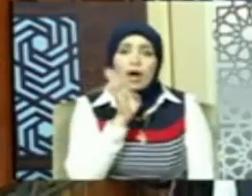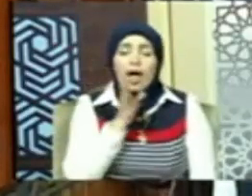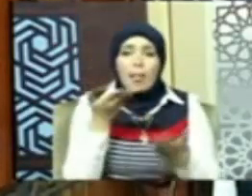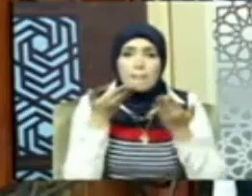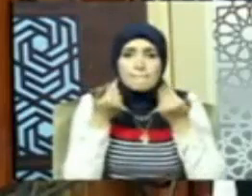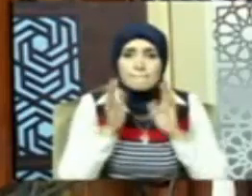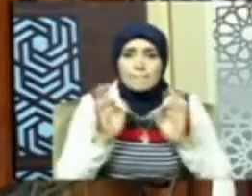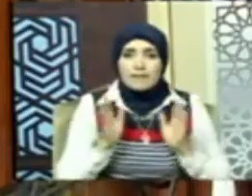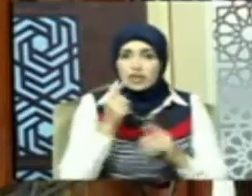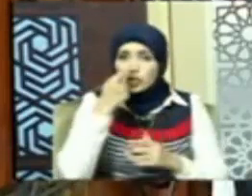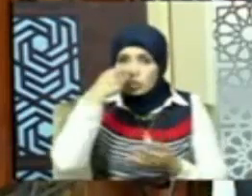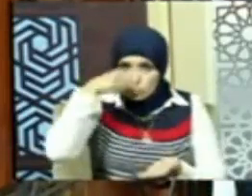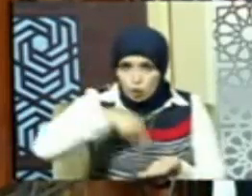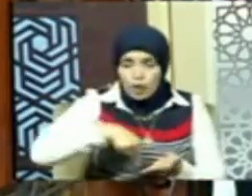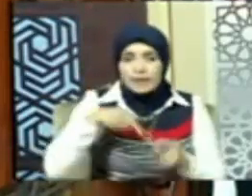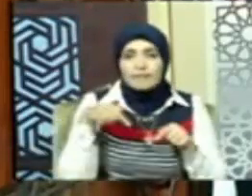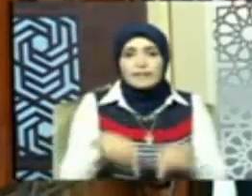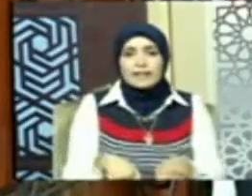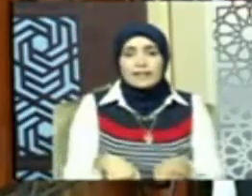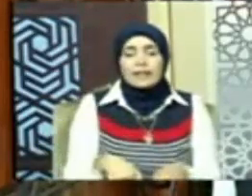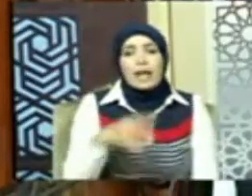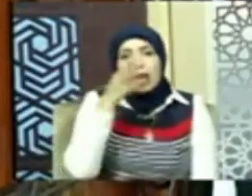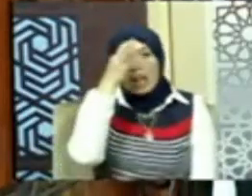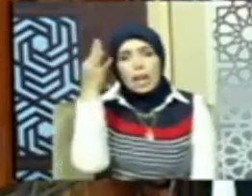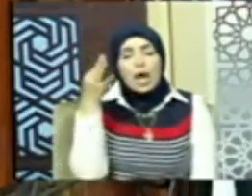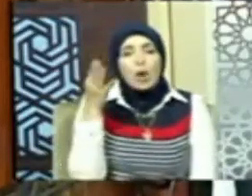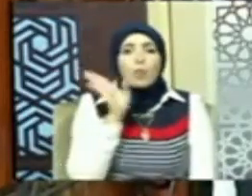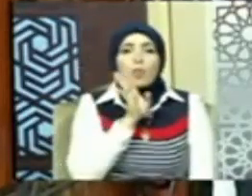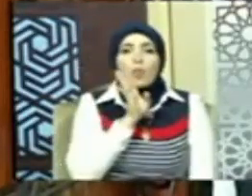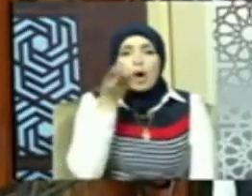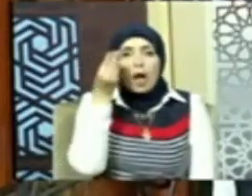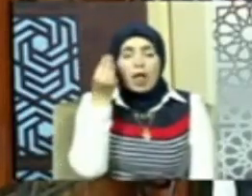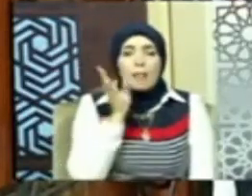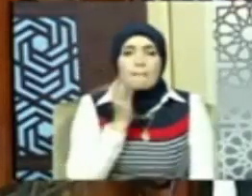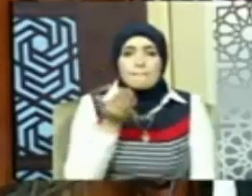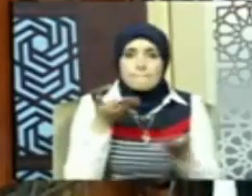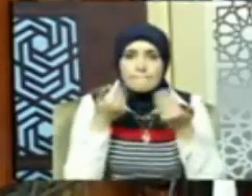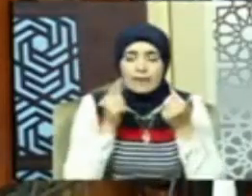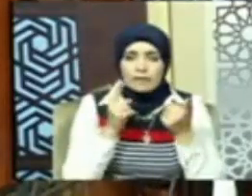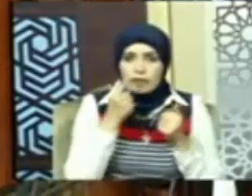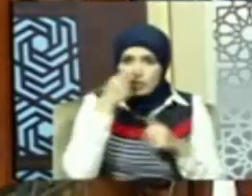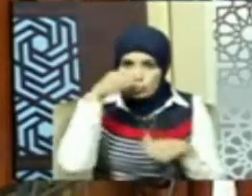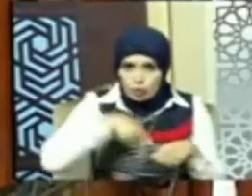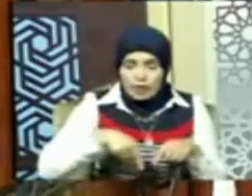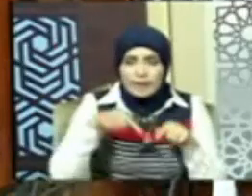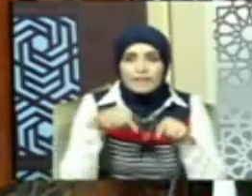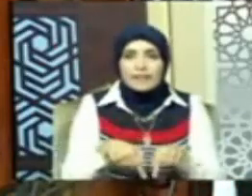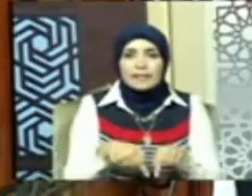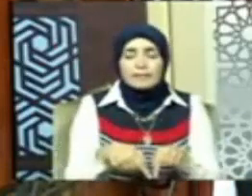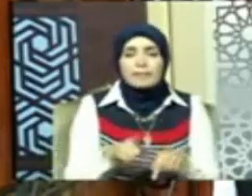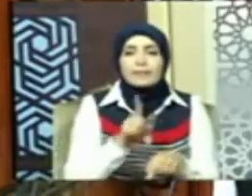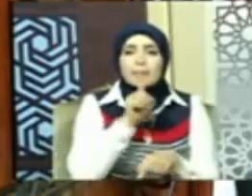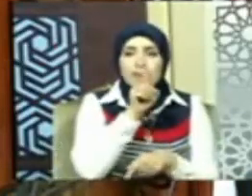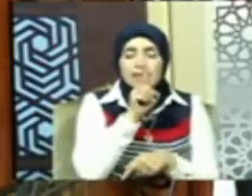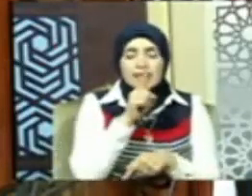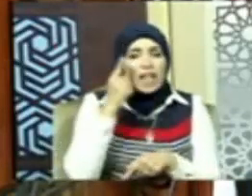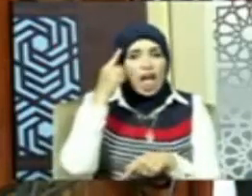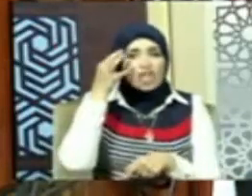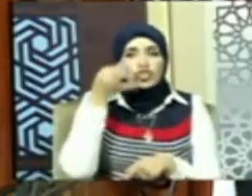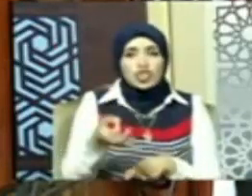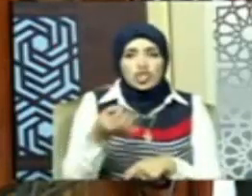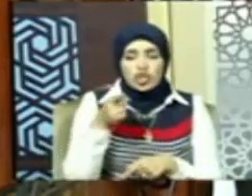أأشقى به غاسا وأجنيه زلة. إذن فاتباع الجهل قد